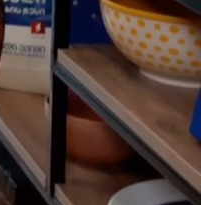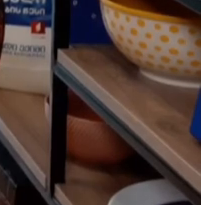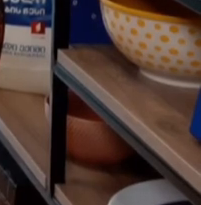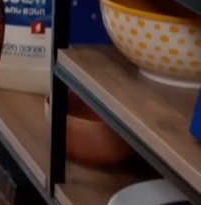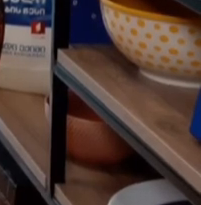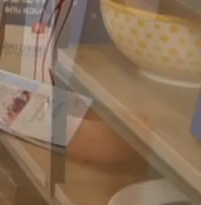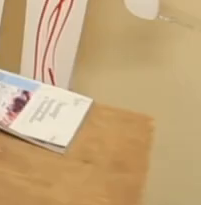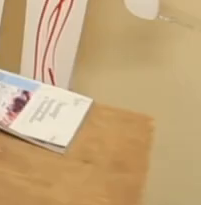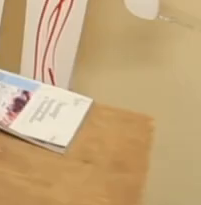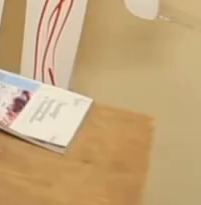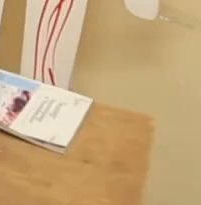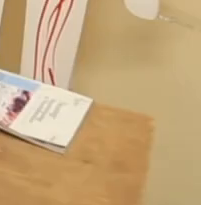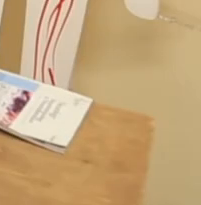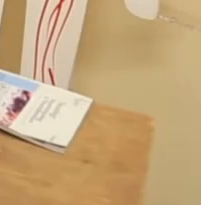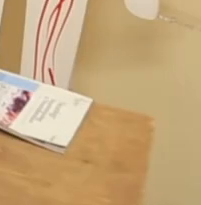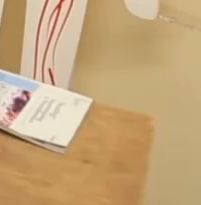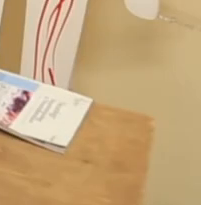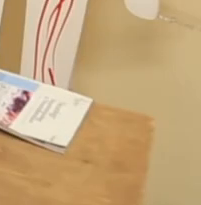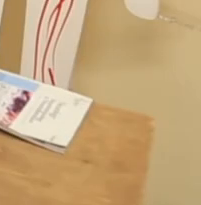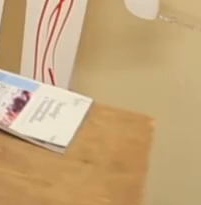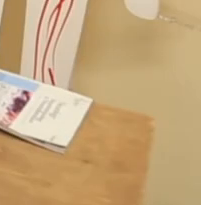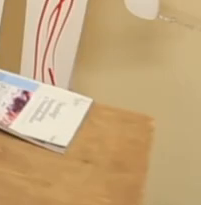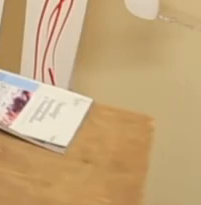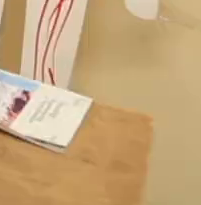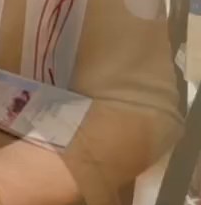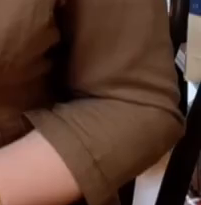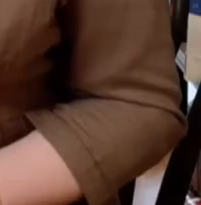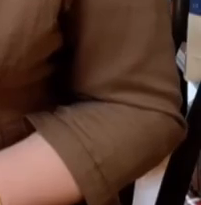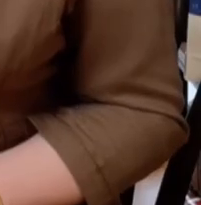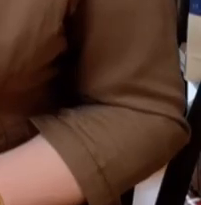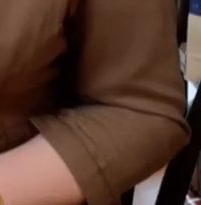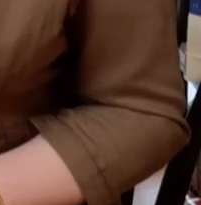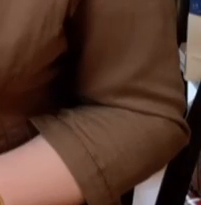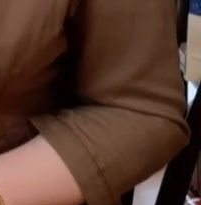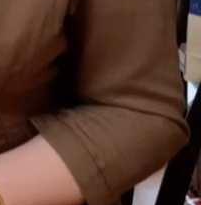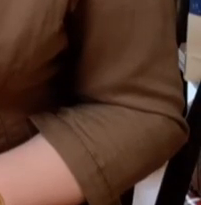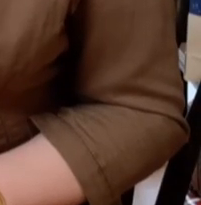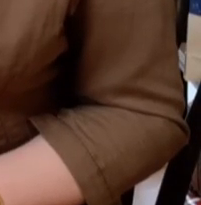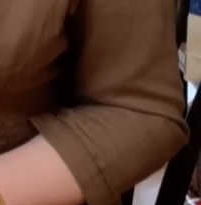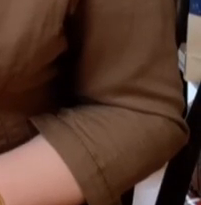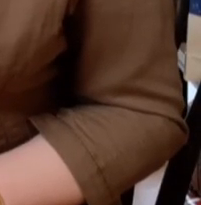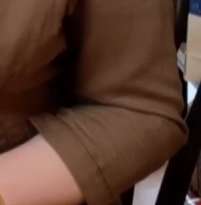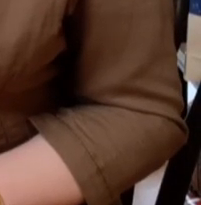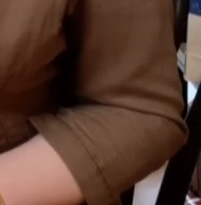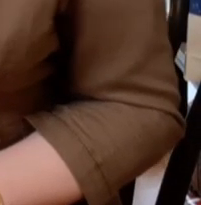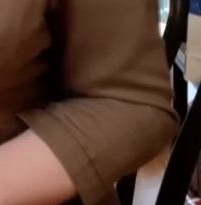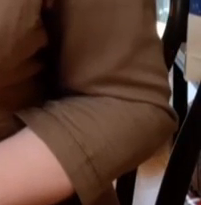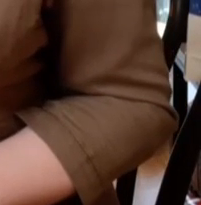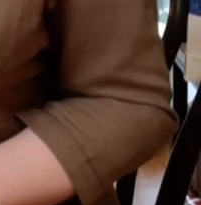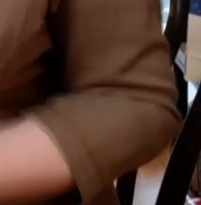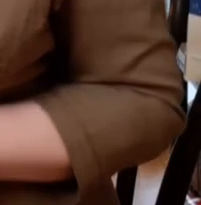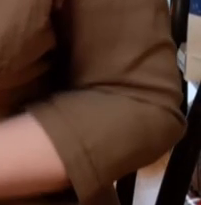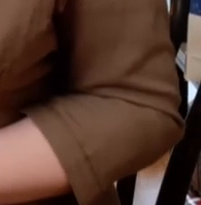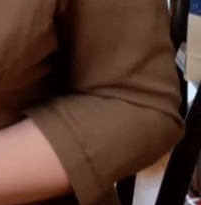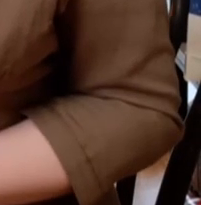რომ შევინარჩუნოთ ჩვენი ოჯახის წევრების საზოგადოების ჯანმრთელობა და აკრძალვების შეცუბუქების მიუხედავად არ